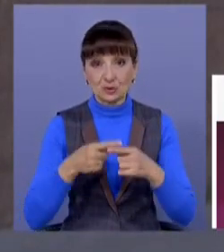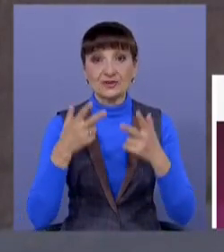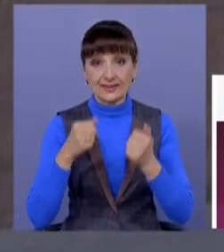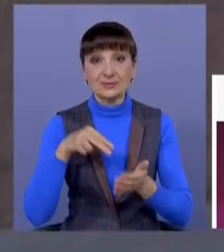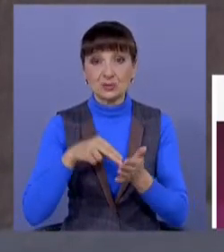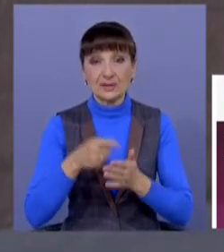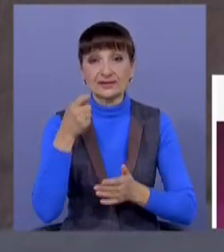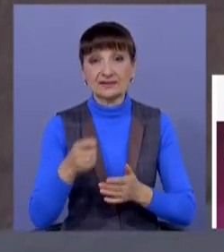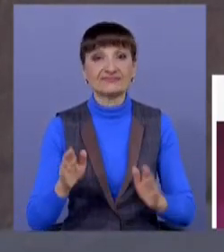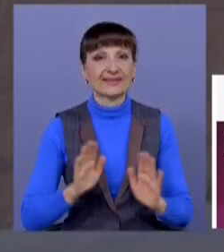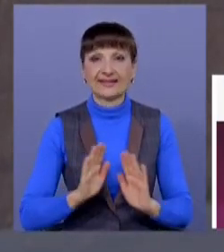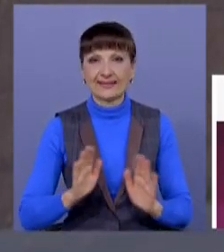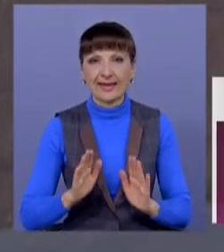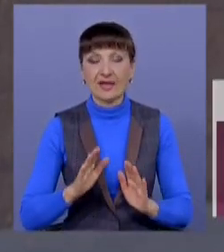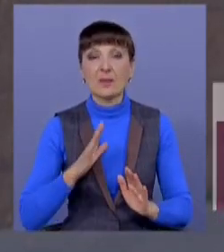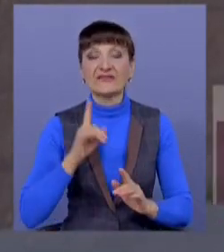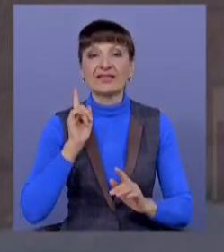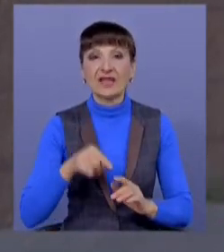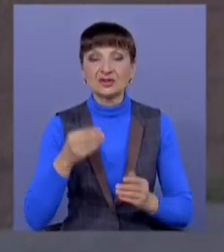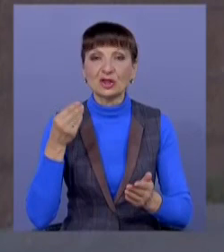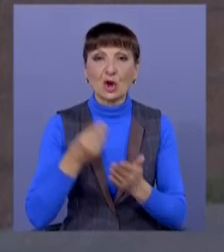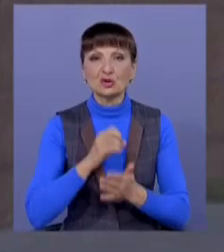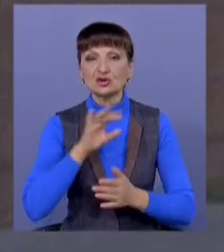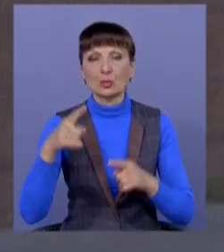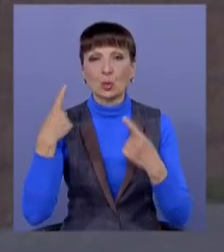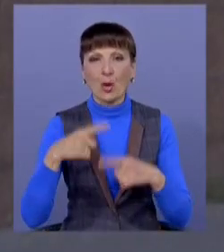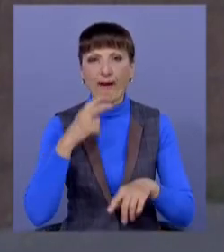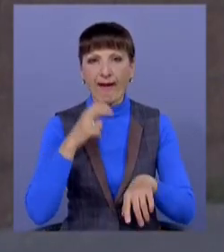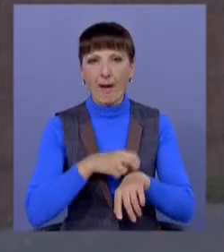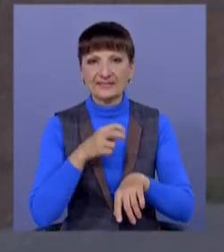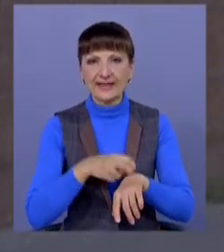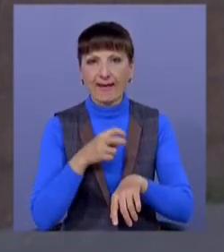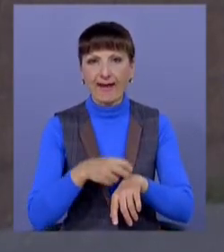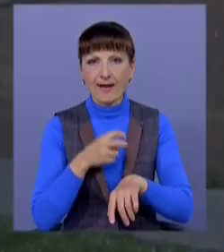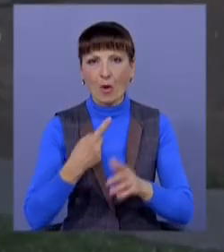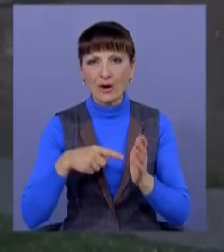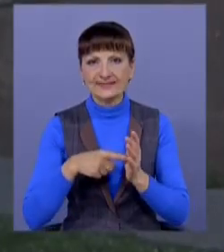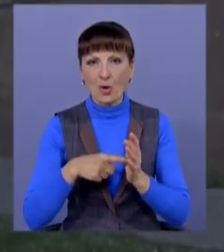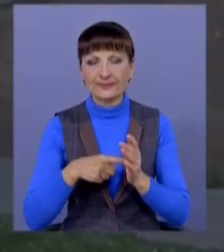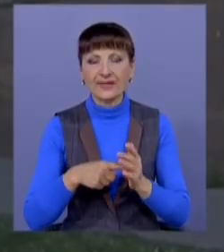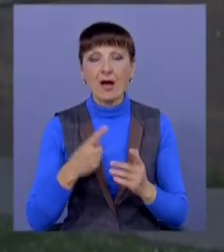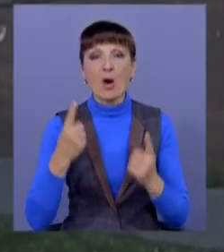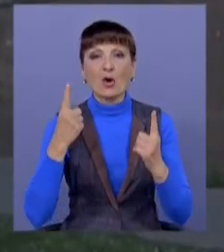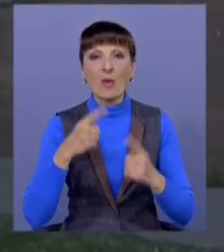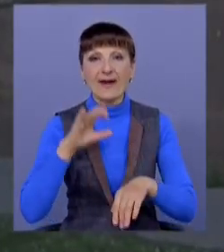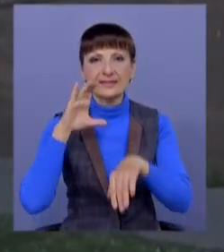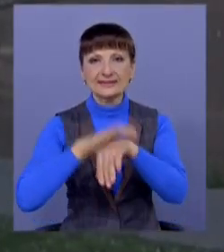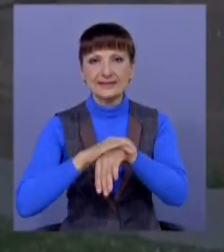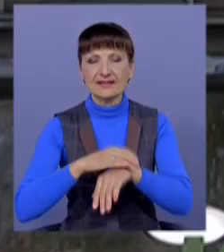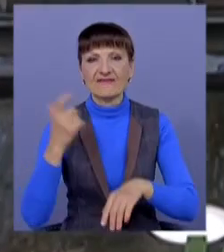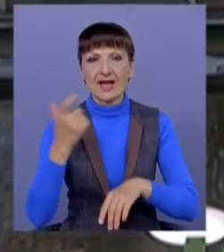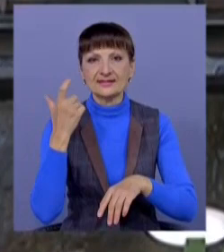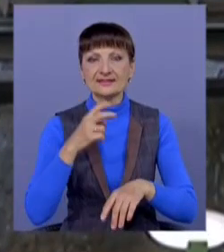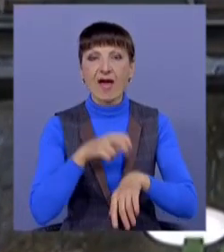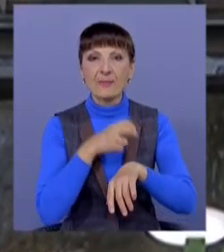там действительно дешевле, а порой и вовсе они дороже, чем в любой другой центральной городской аптеке. О громком разоблачении владельцев аптек